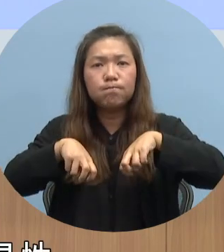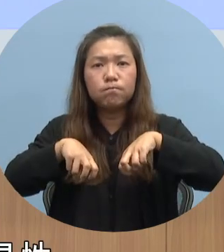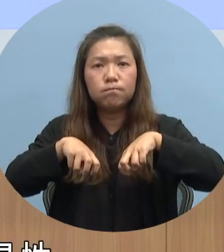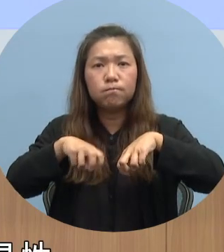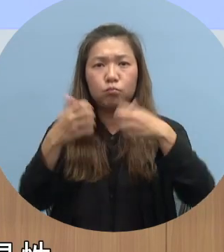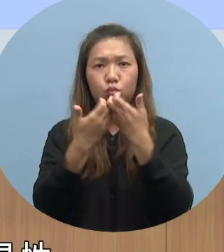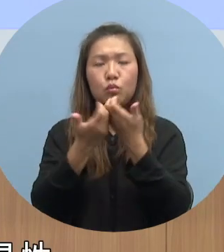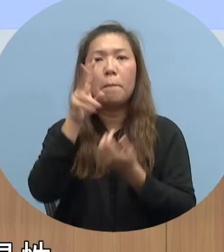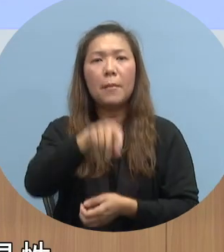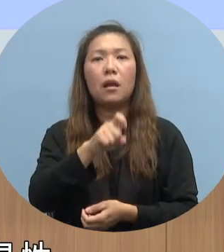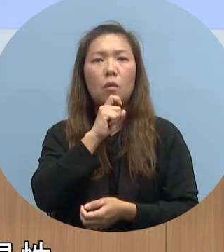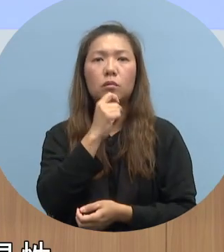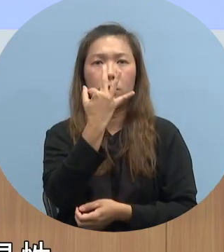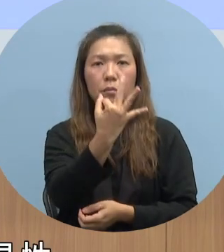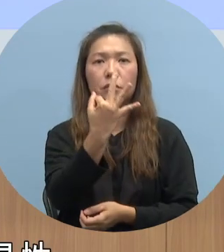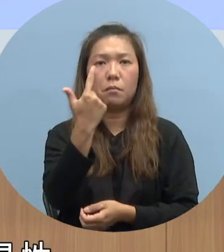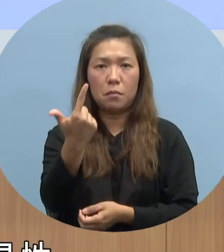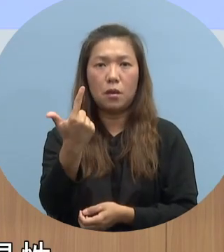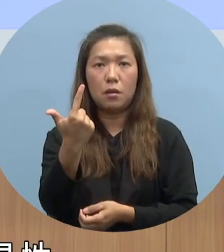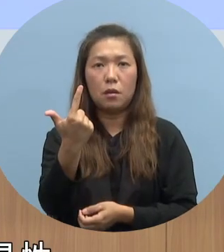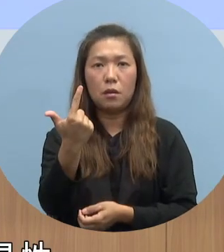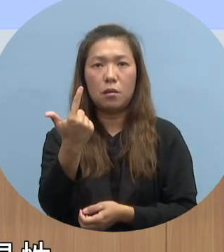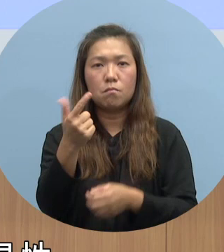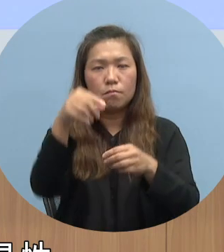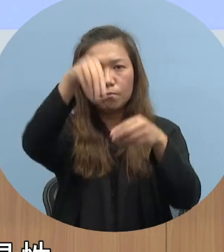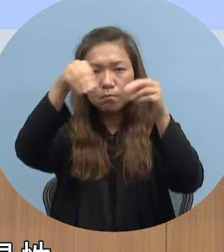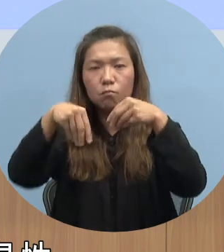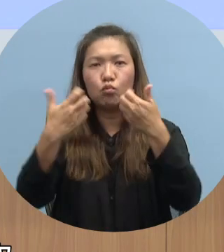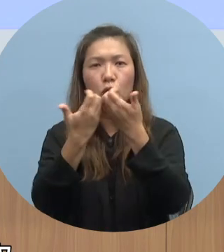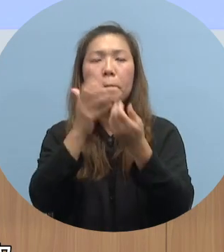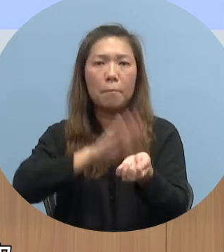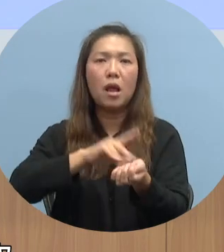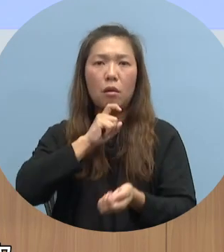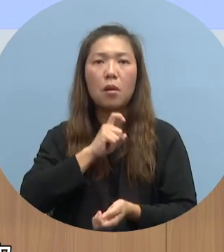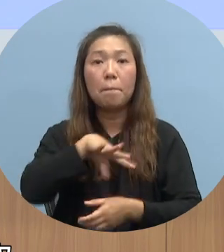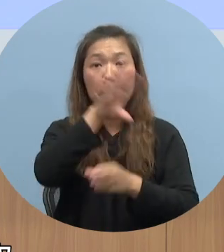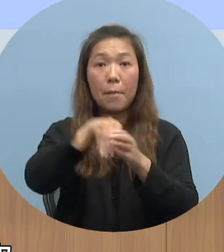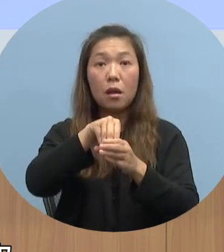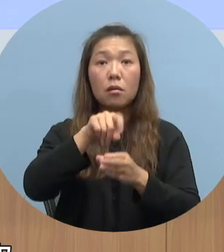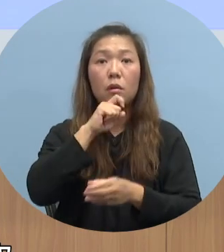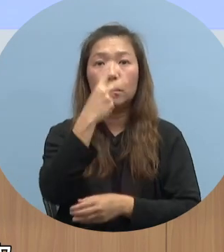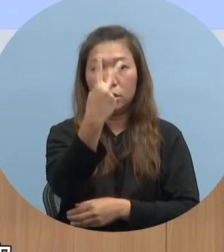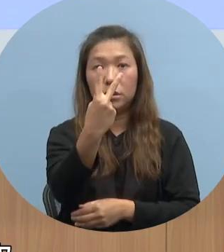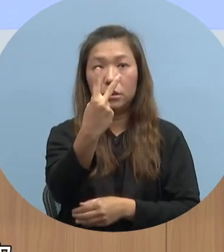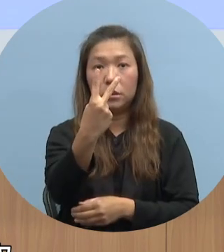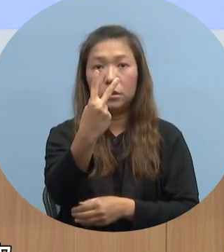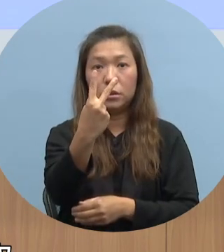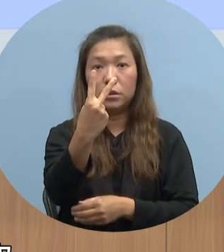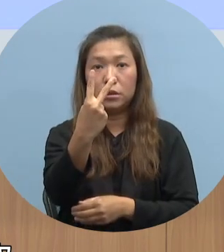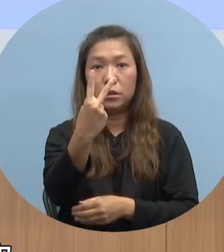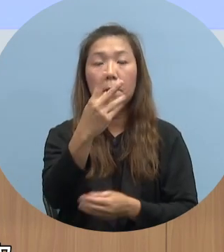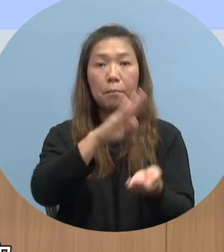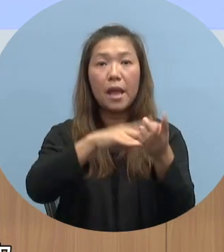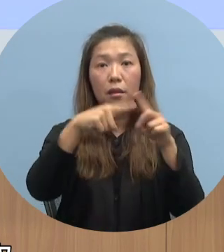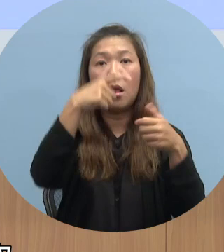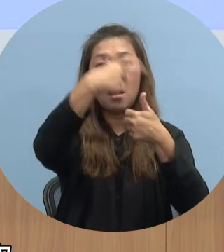一共都係發現咗係有38個樣本咧係陽性，包括有兩個咧係喺患者